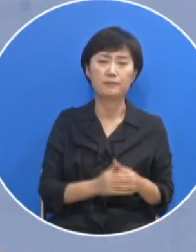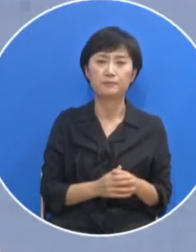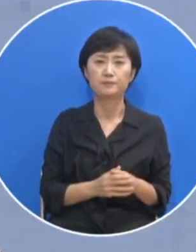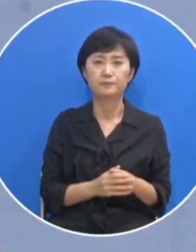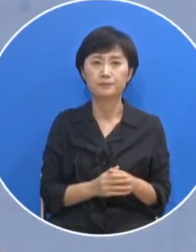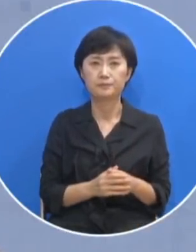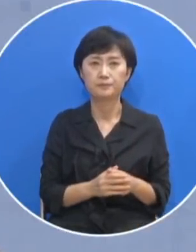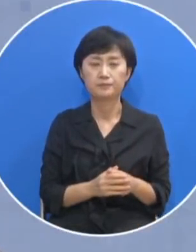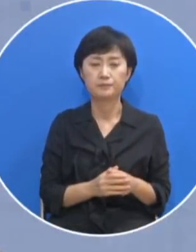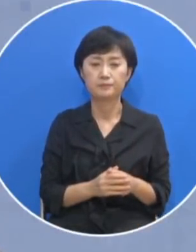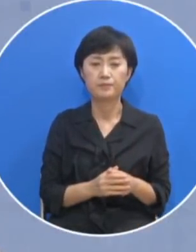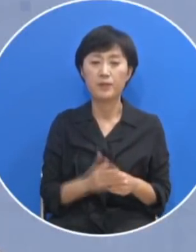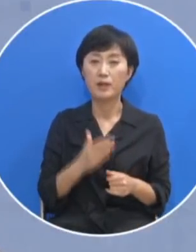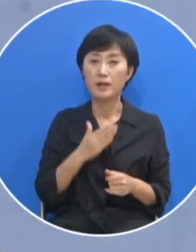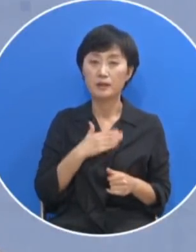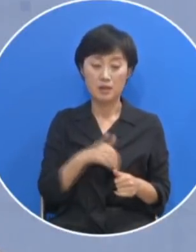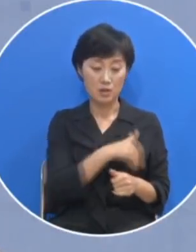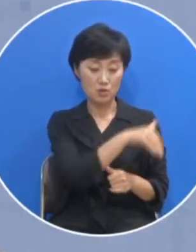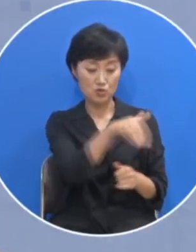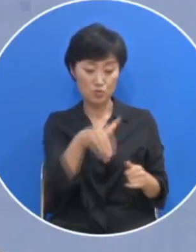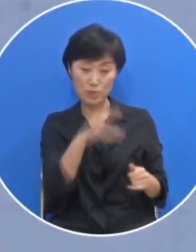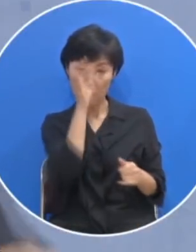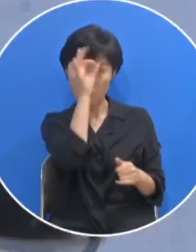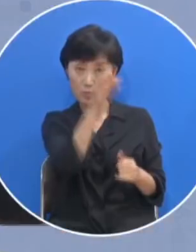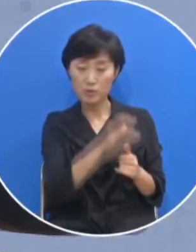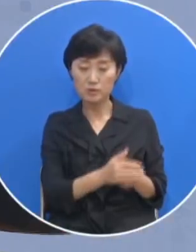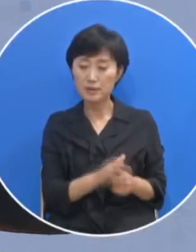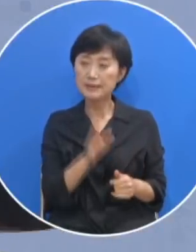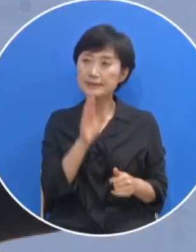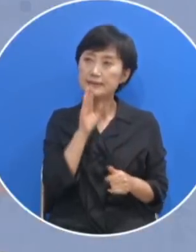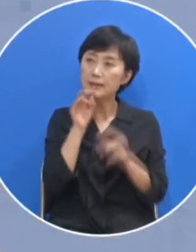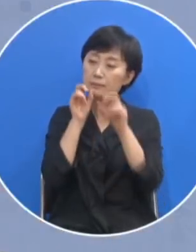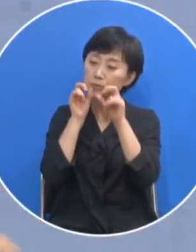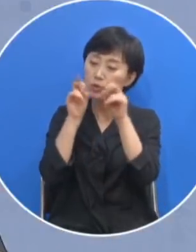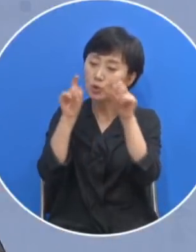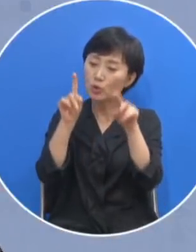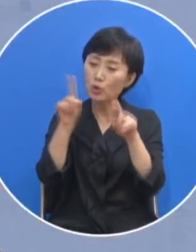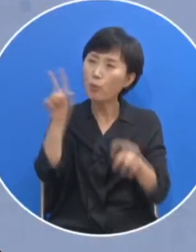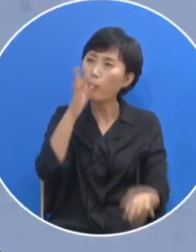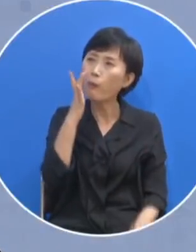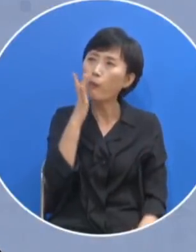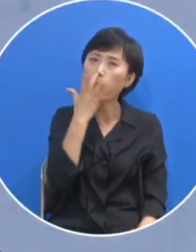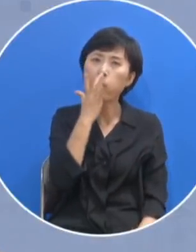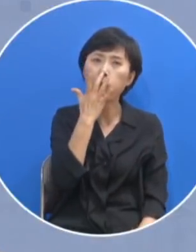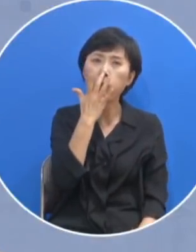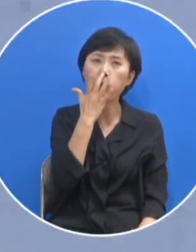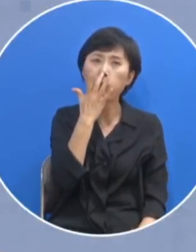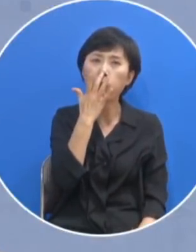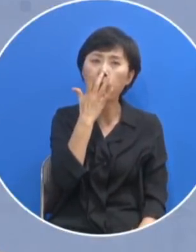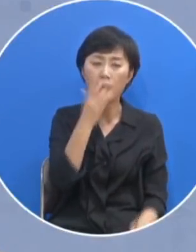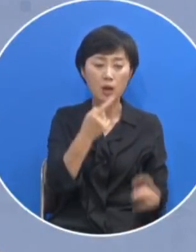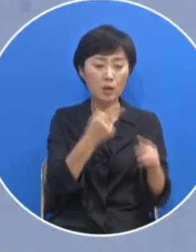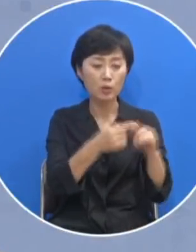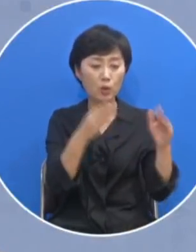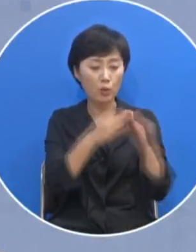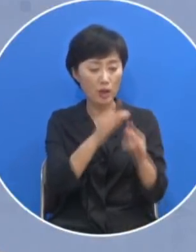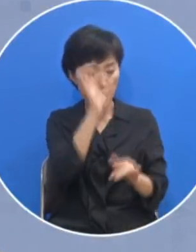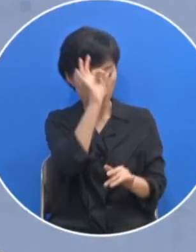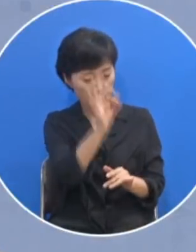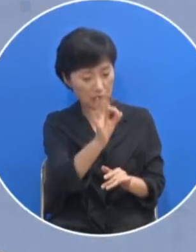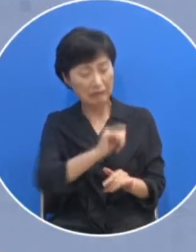우리 줄려면 해도 참 선교가 뭡니까 곳이 불어 보여드립니다 enter 마음에 원래 수축 내신 약 2%